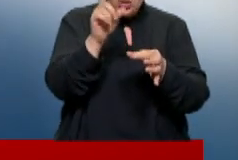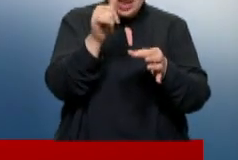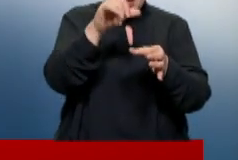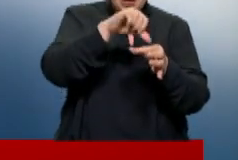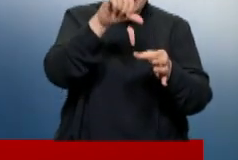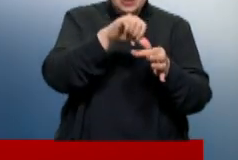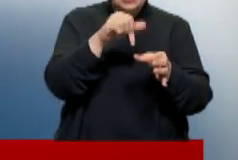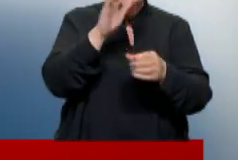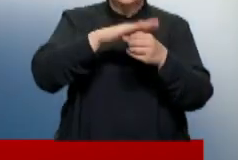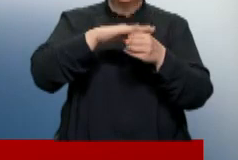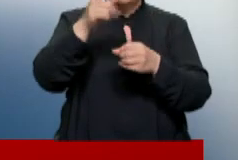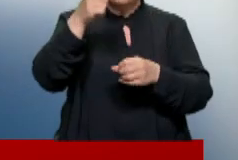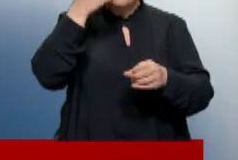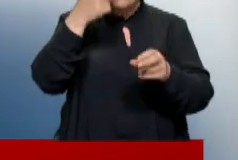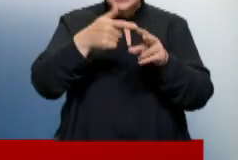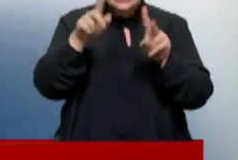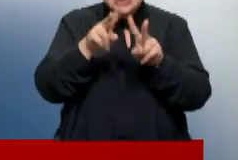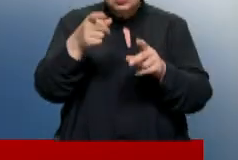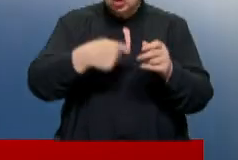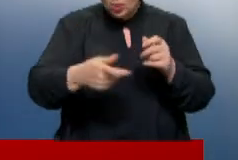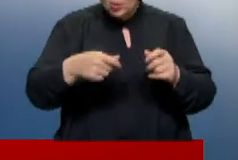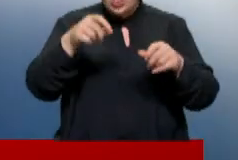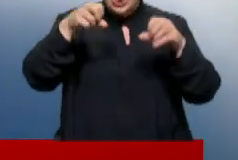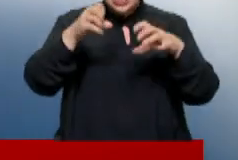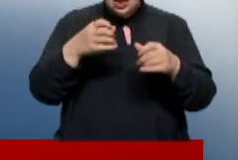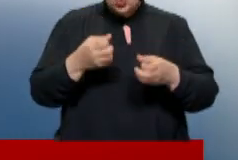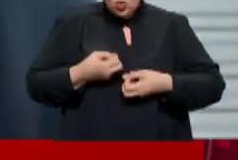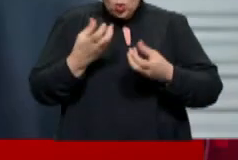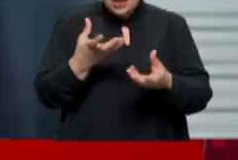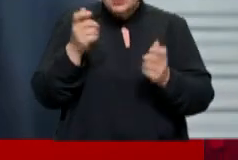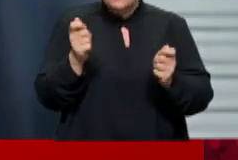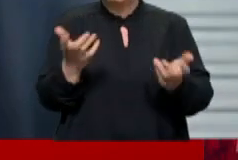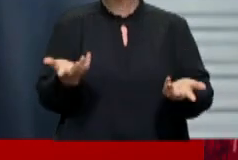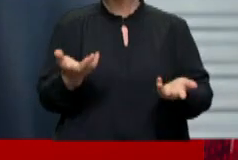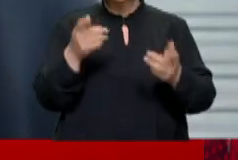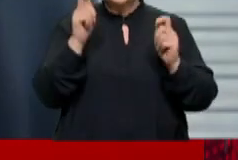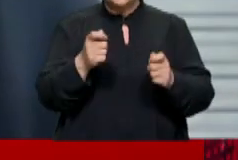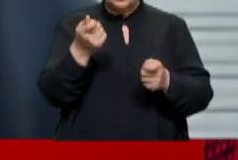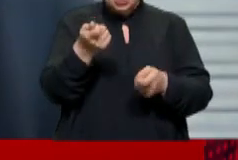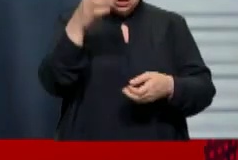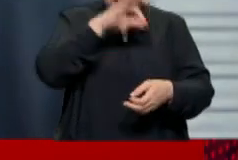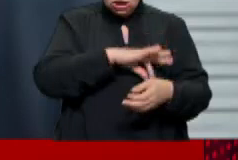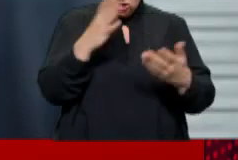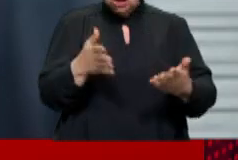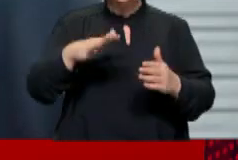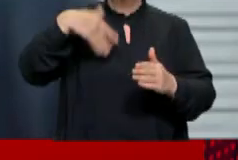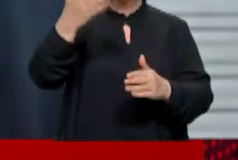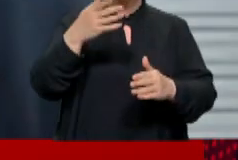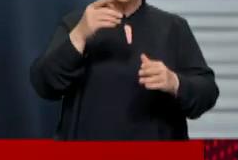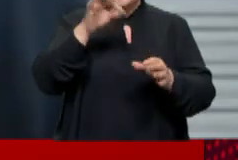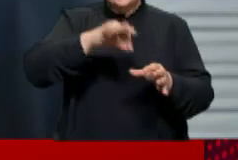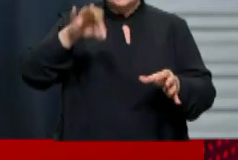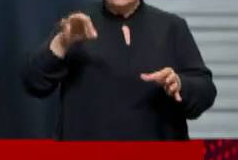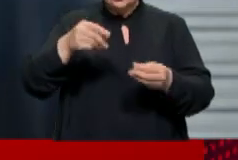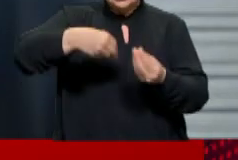mazot koyuyoruz traktörlere. Bu mazotla, bu gübreyle, bu elektrikle üretim yapılamaz. Çiftçi ürettiği üründen para kazanacak. Bir sonraki ekim sürecinde